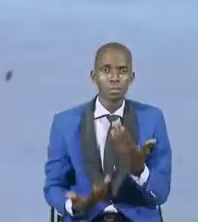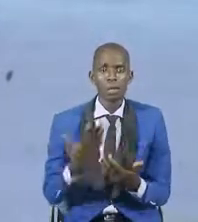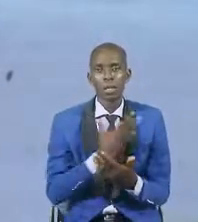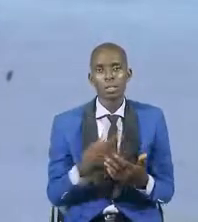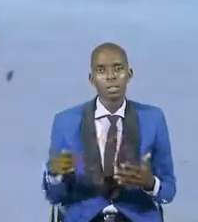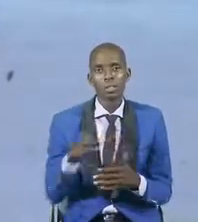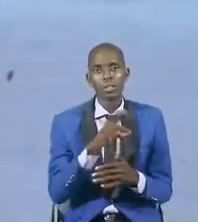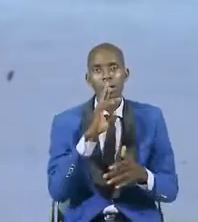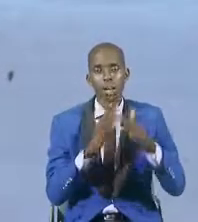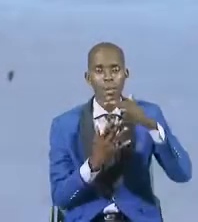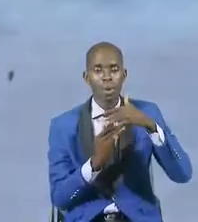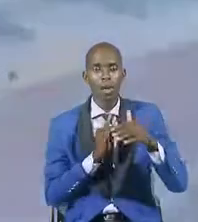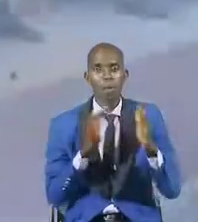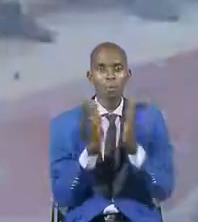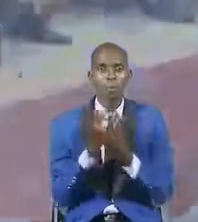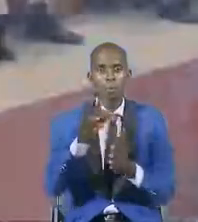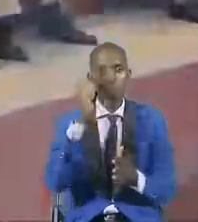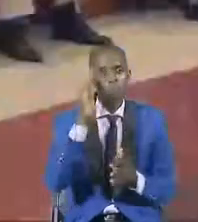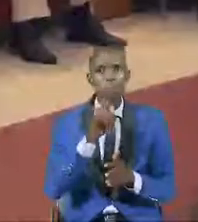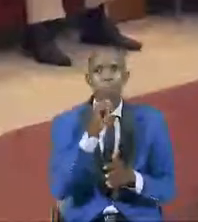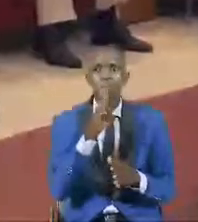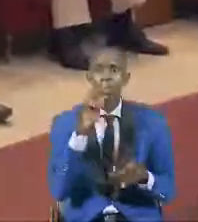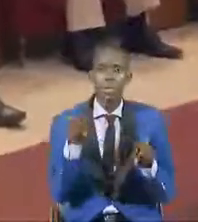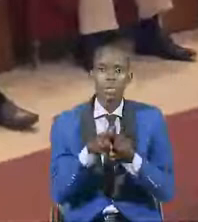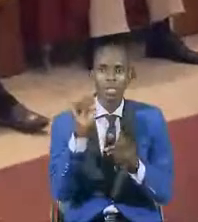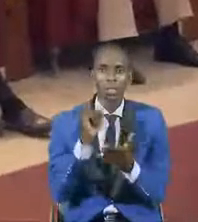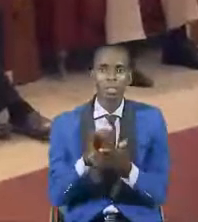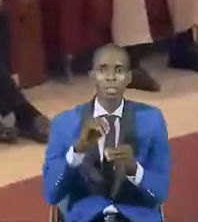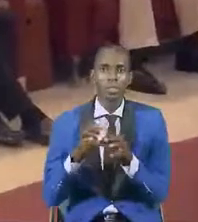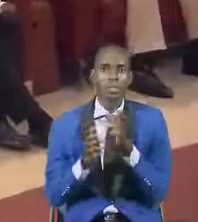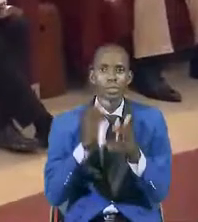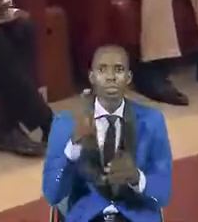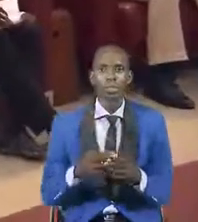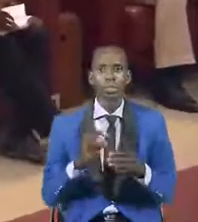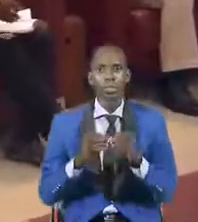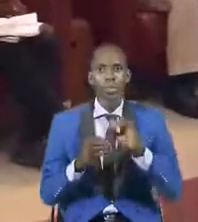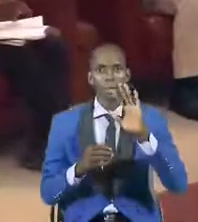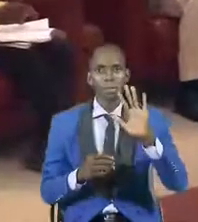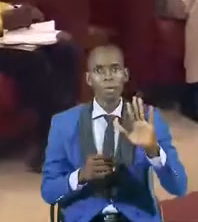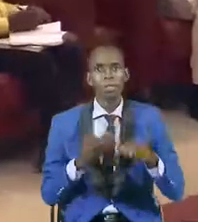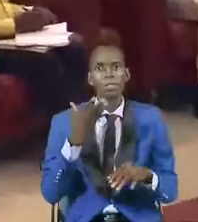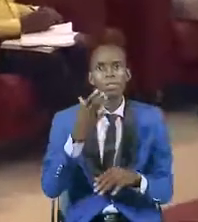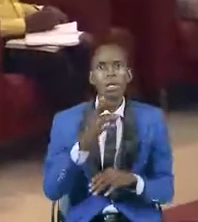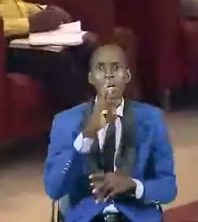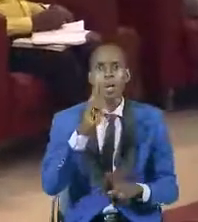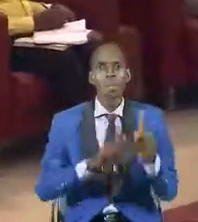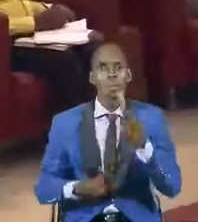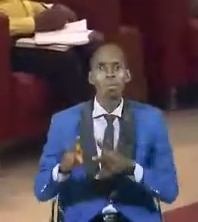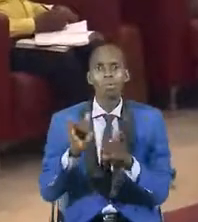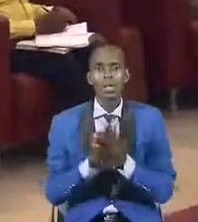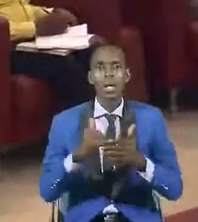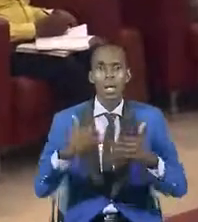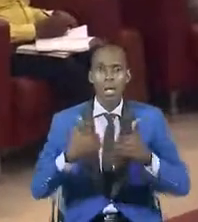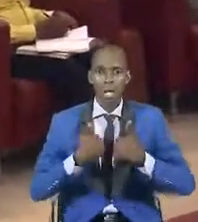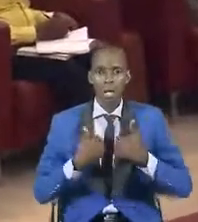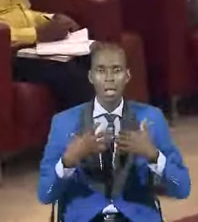ils brûlent. Je prie que vous ne soyez pas pareil au nom de Jésus-Christ. Numéro 5, il y a des